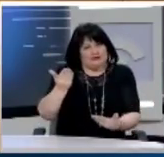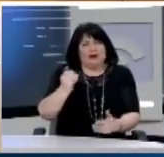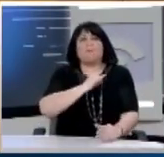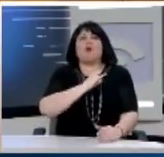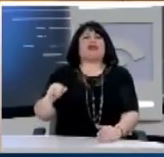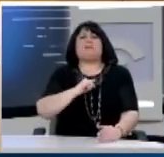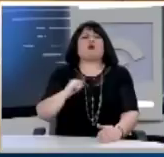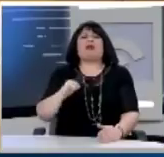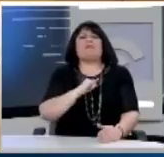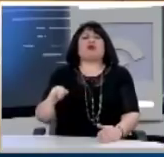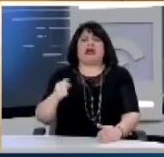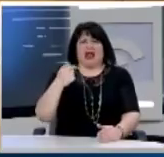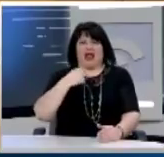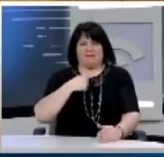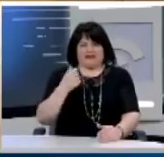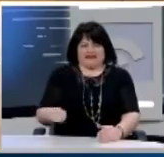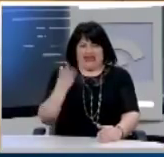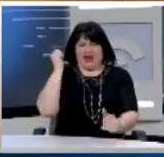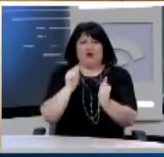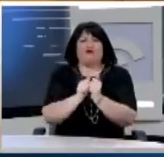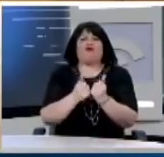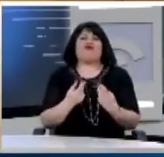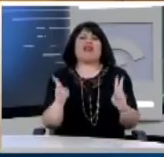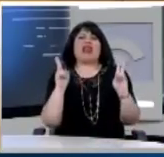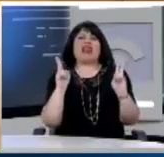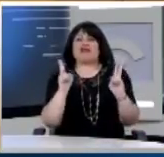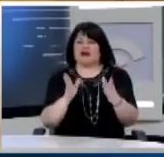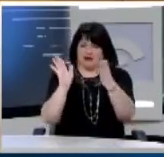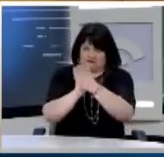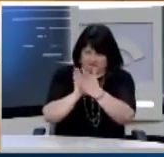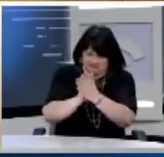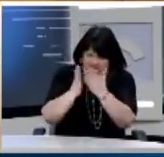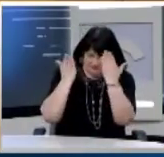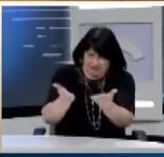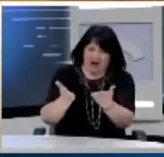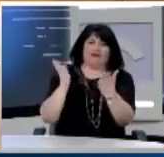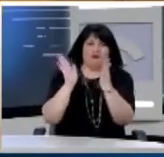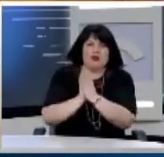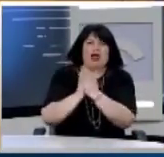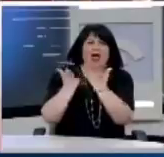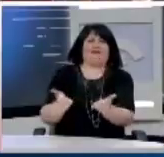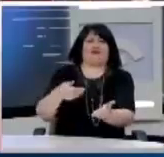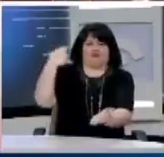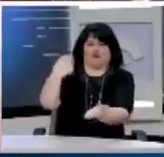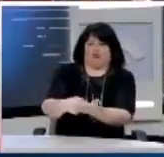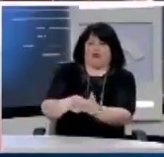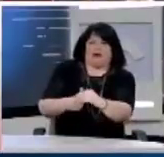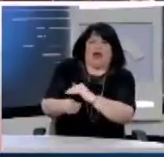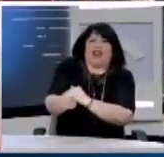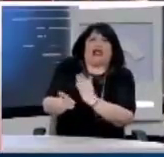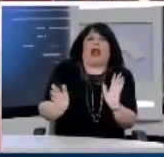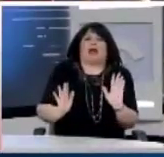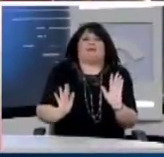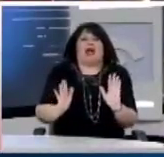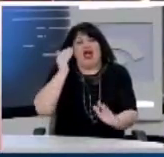το ποτόν. Εμείς είμαστε νεοφιλελεύθεροι. Μπράβο σας και μπράβο σας που δεν εξαγοράζεστε κιόλας.